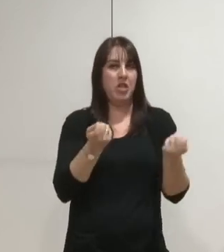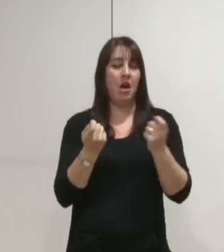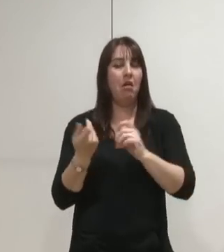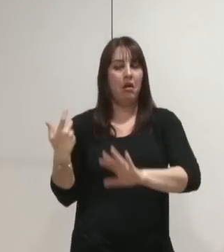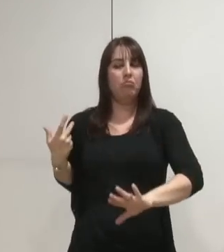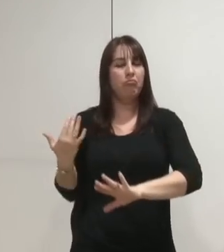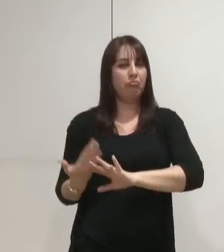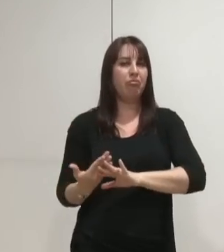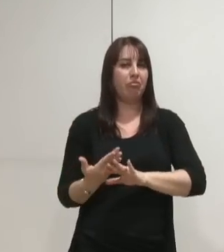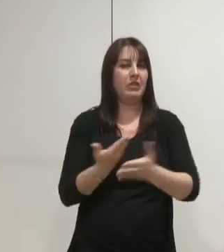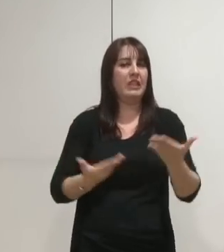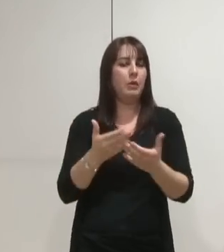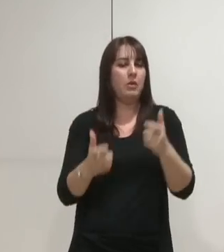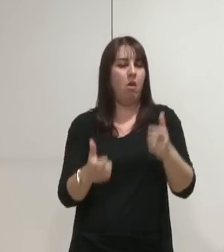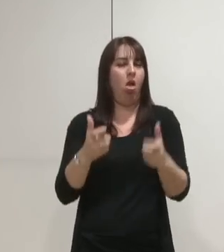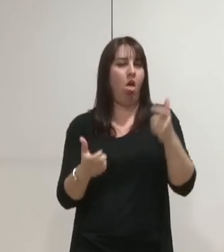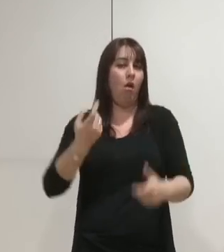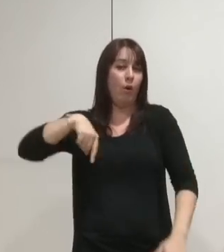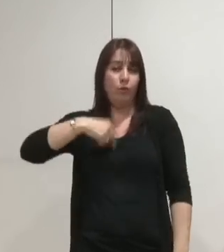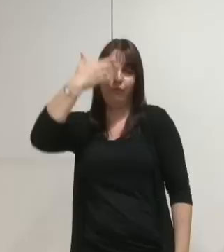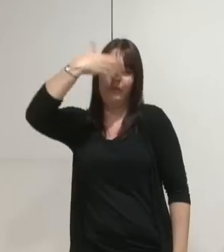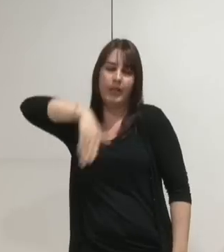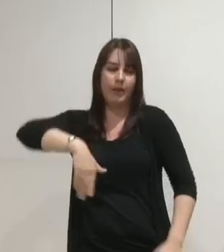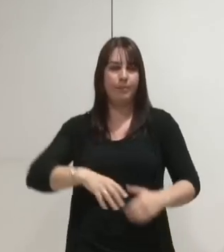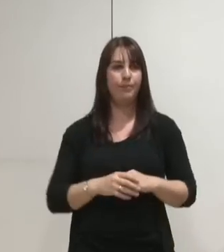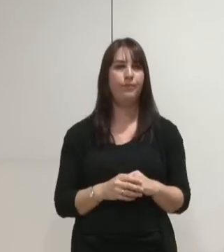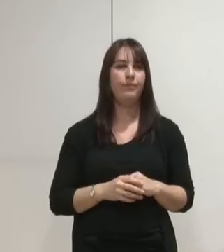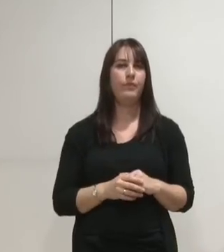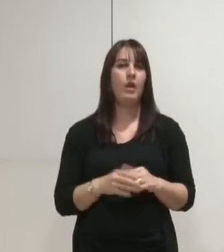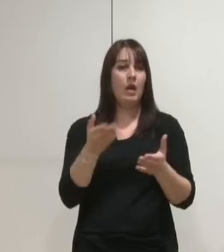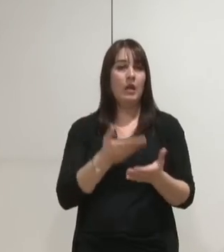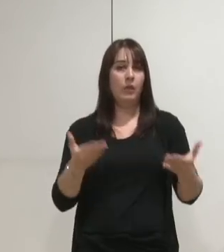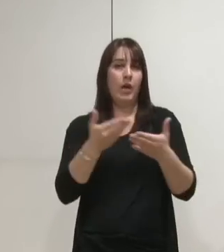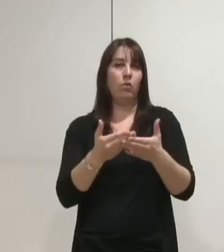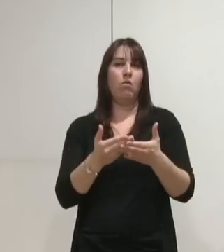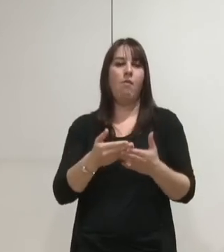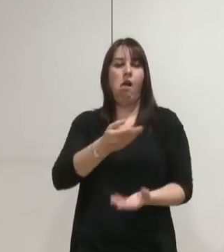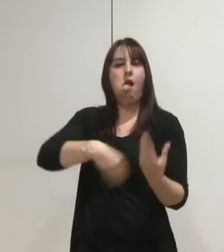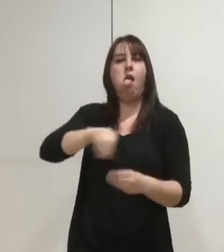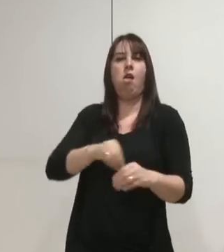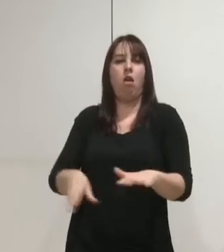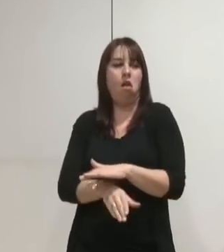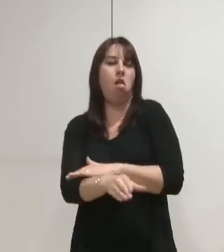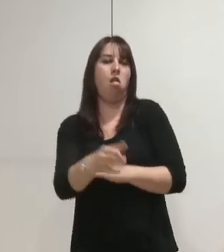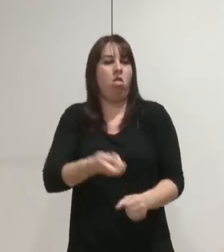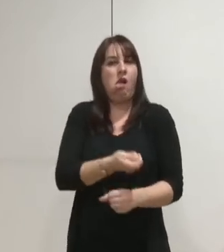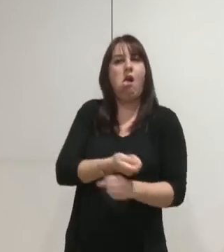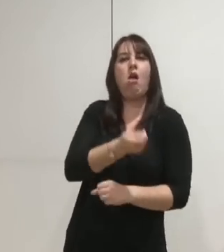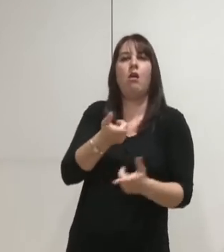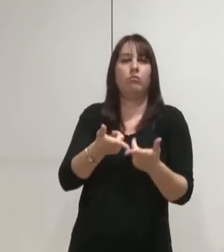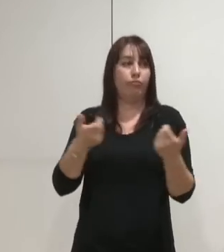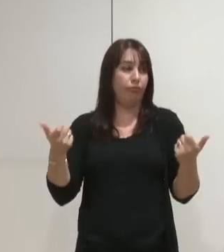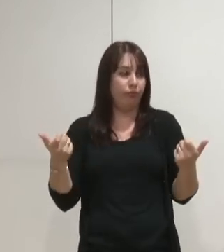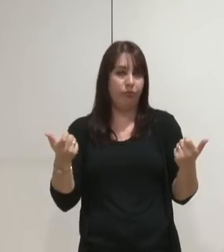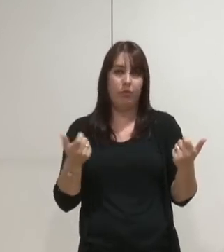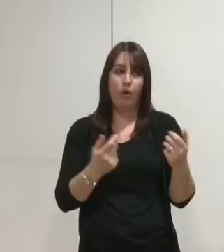déjà précaire nous le savions dans ce contexte les trafics et les malveillances en tout genre présents depuis le début